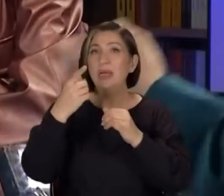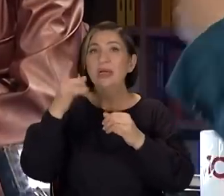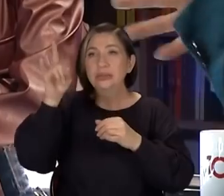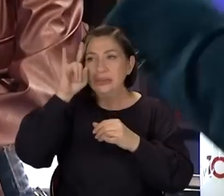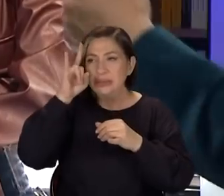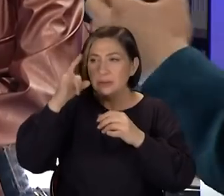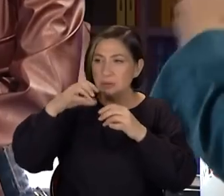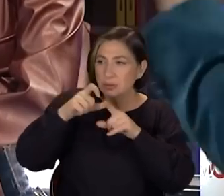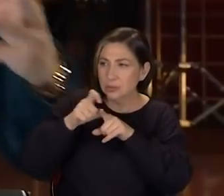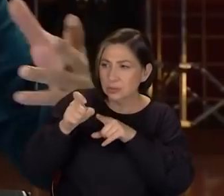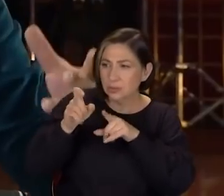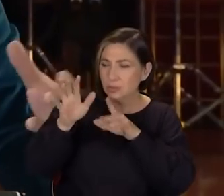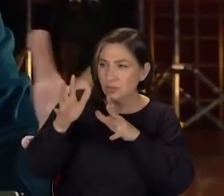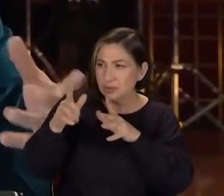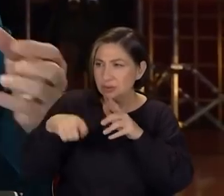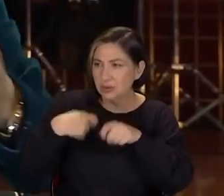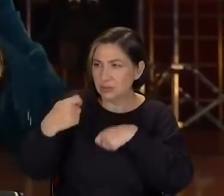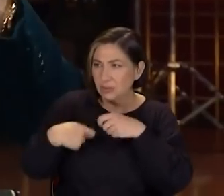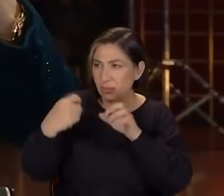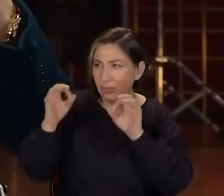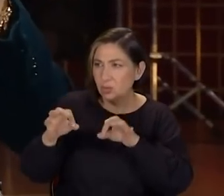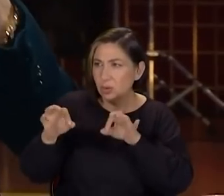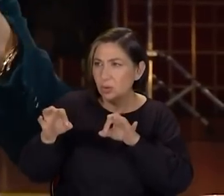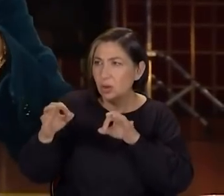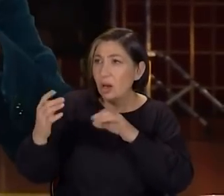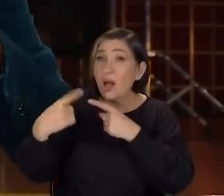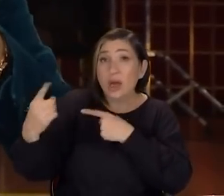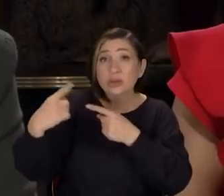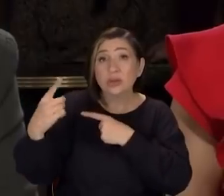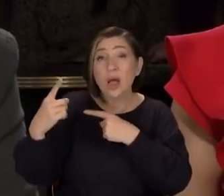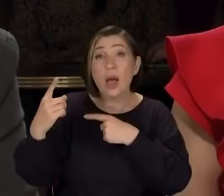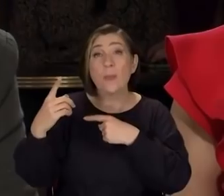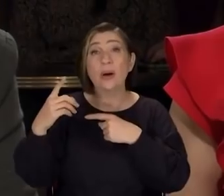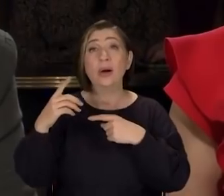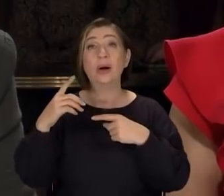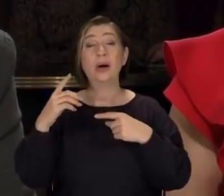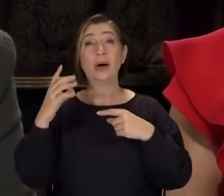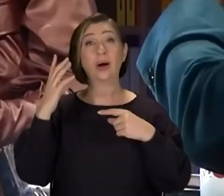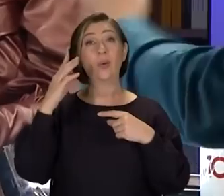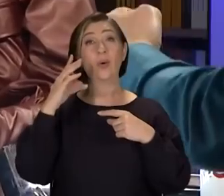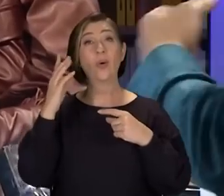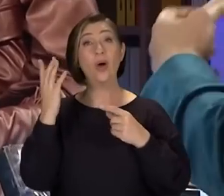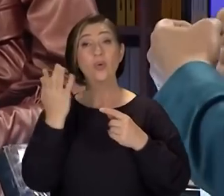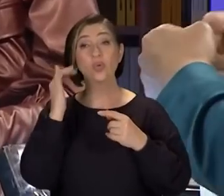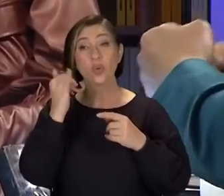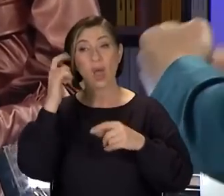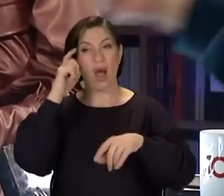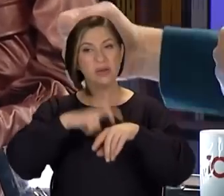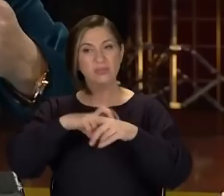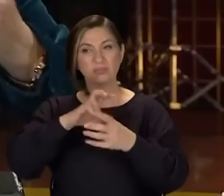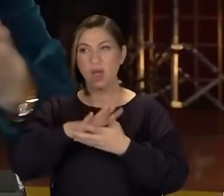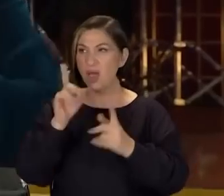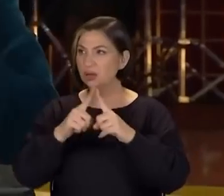geleceksiniz karşılıklar acayiplikler saçma sapan karşılıklı Arapça Bu bir gidiyor her telefonda